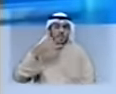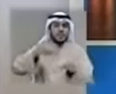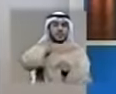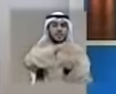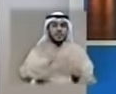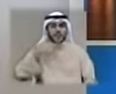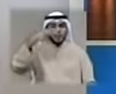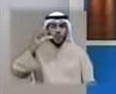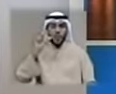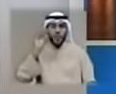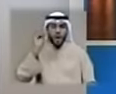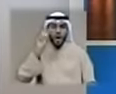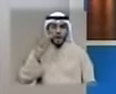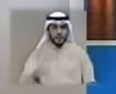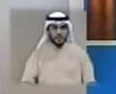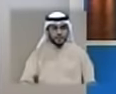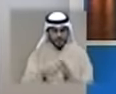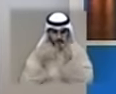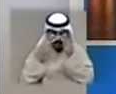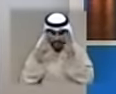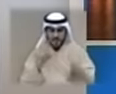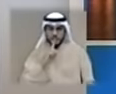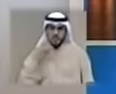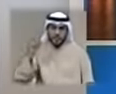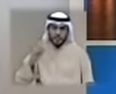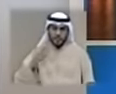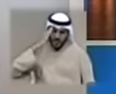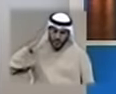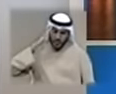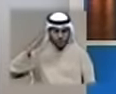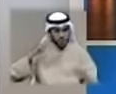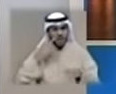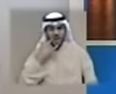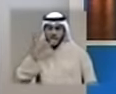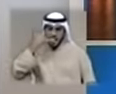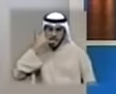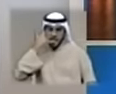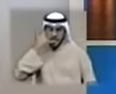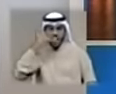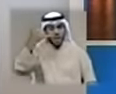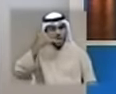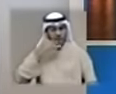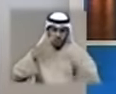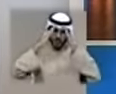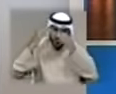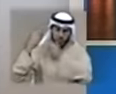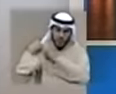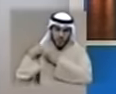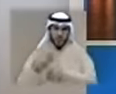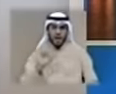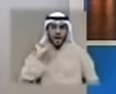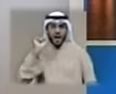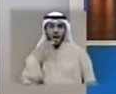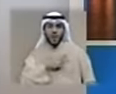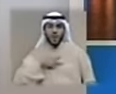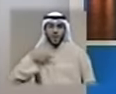بسم الله الرحمن الرحيم. في البداية أهلا وسهلا فيكم، وأشكركم على إتاحة الفرصة لوزارة الدفاع للتحدث